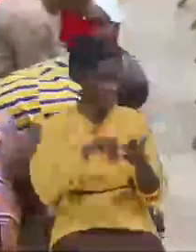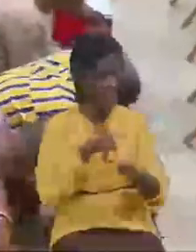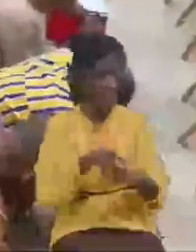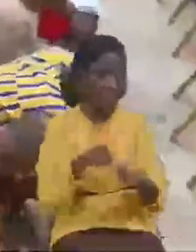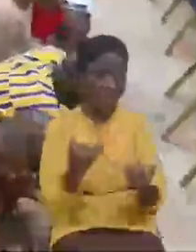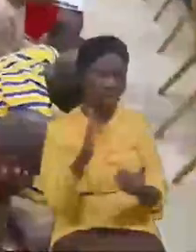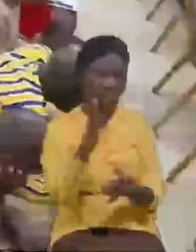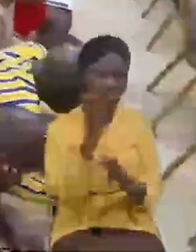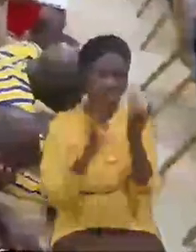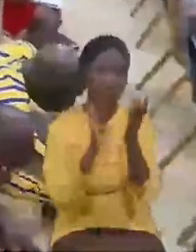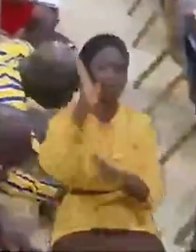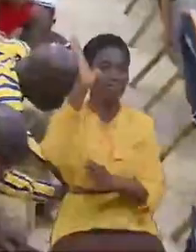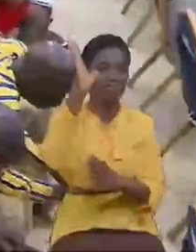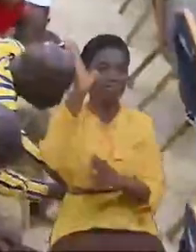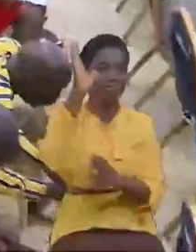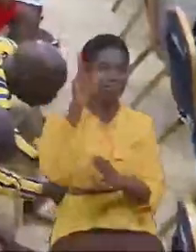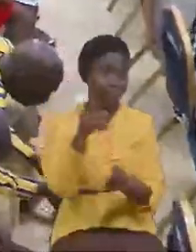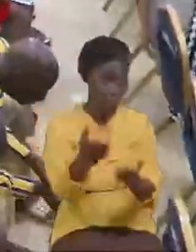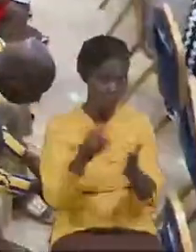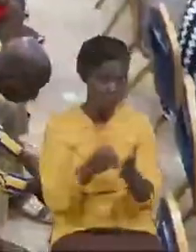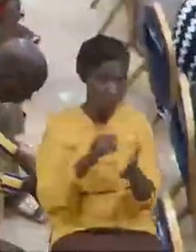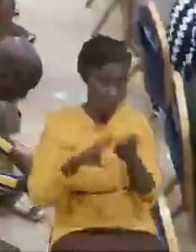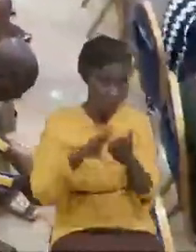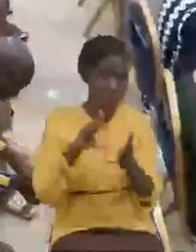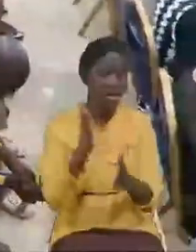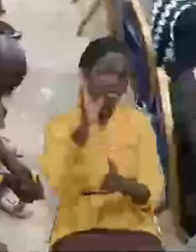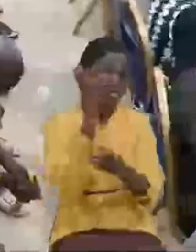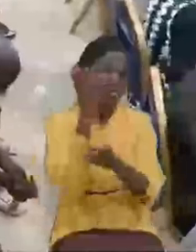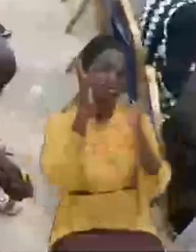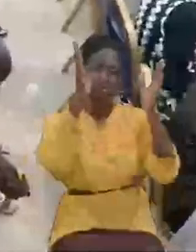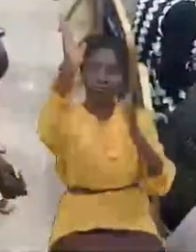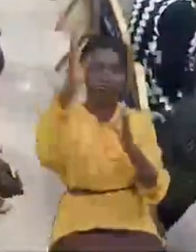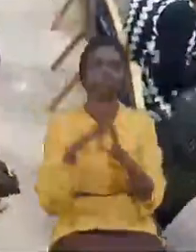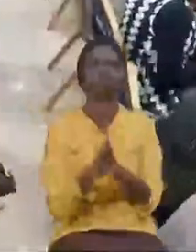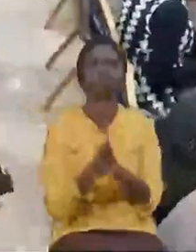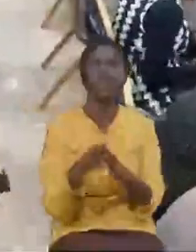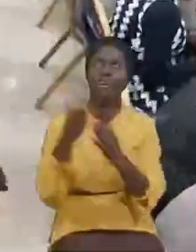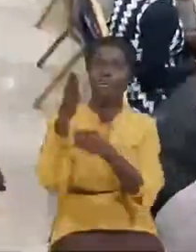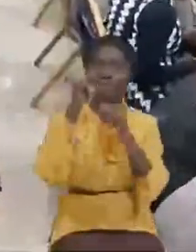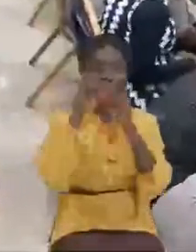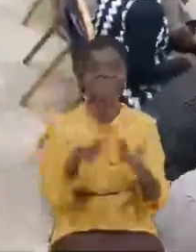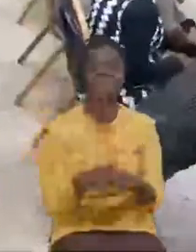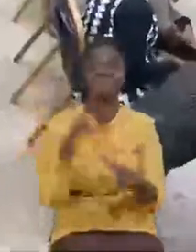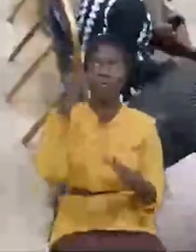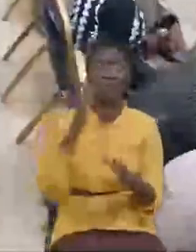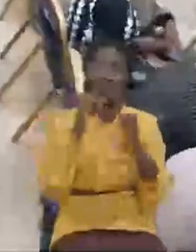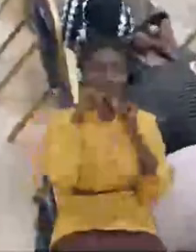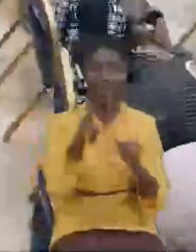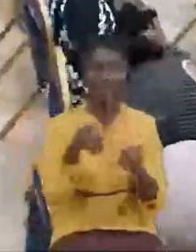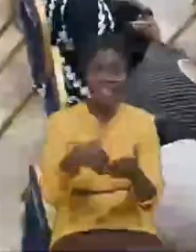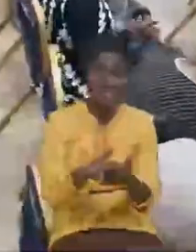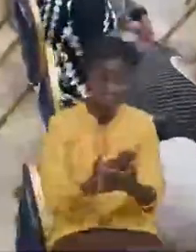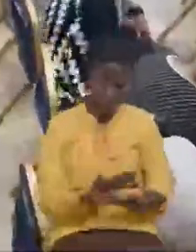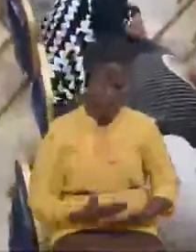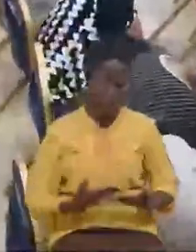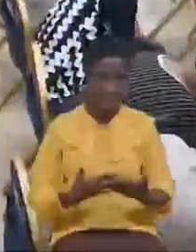si vous levez la main, que le Seigneur vous bénisse là-bas, que le Seigneur vous bénisse là-bas. Il y a la nouvelle naissance ce soir. Il y a la